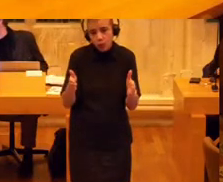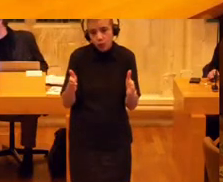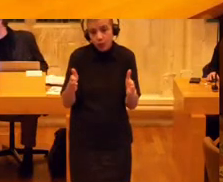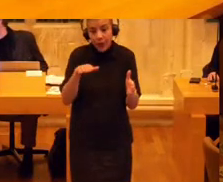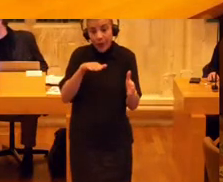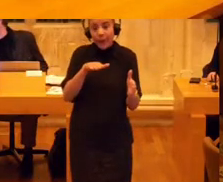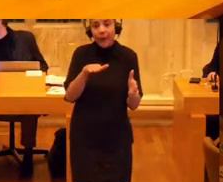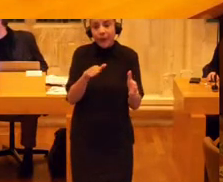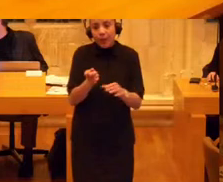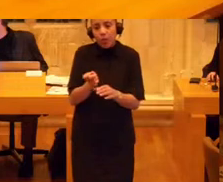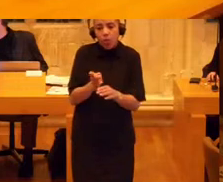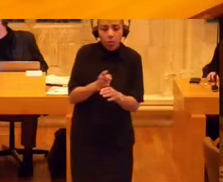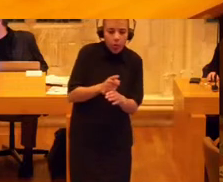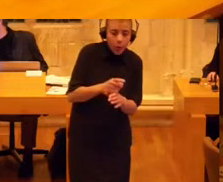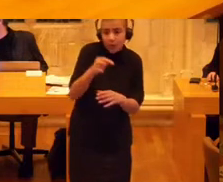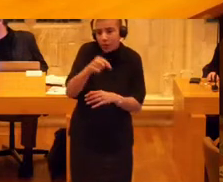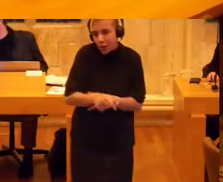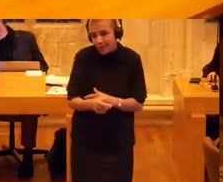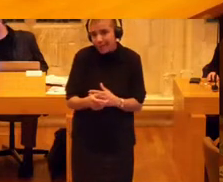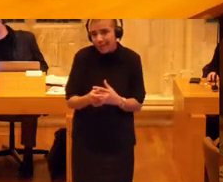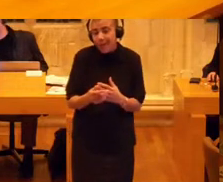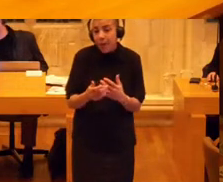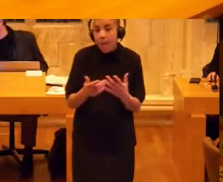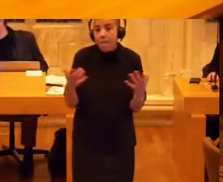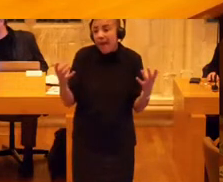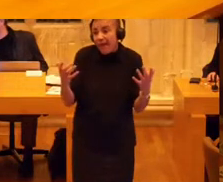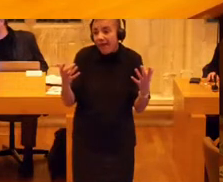moins importante, mais au niveau gabarit,